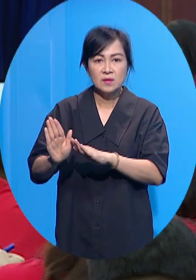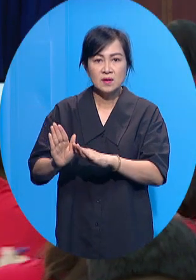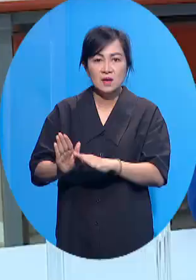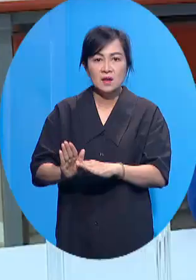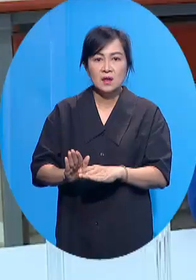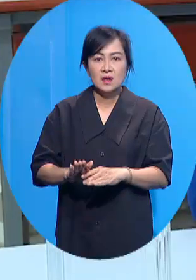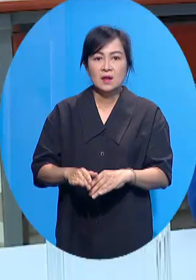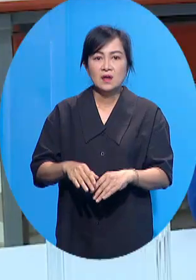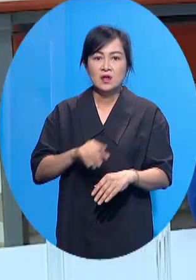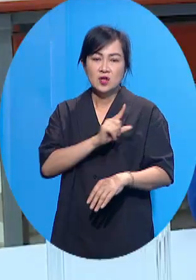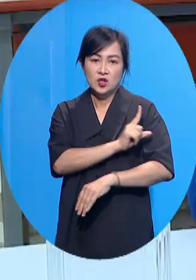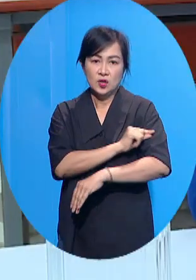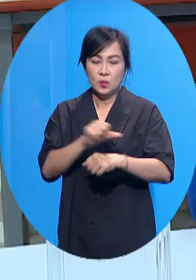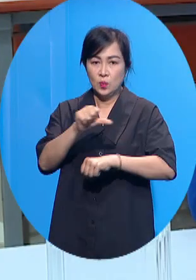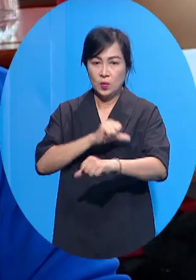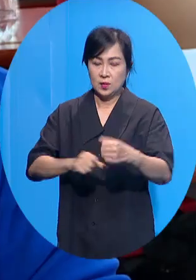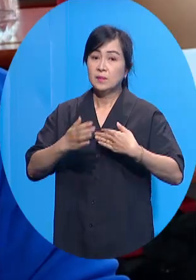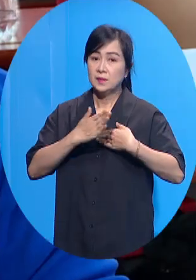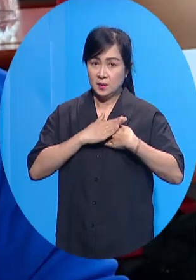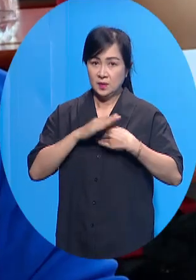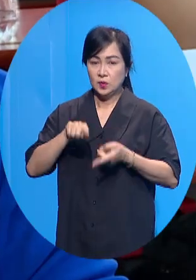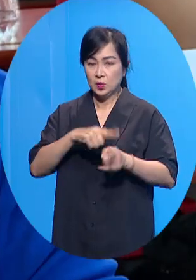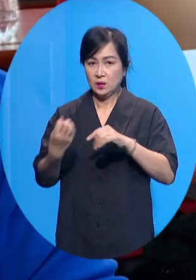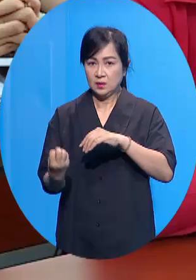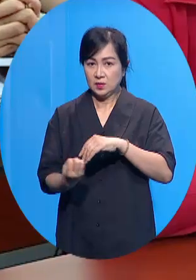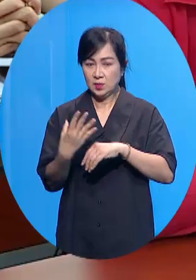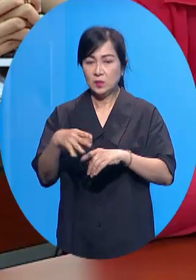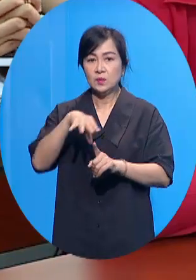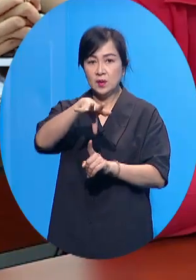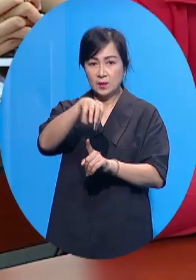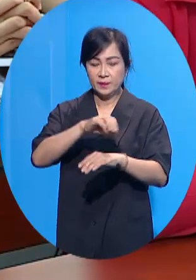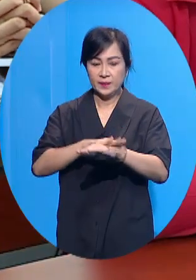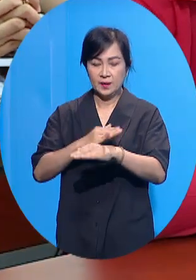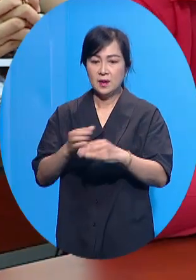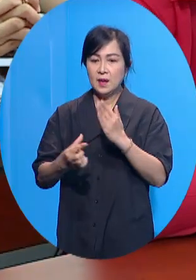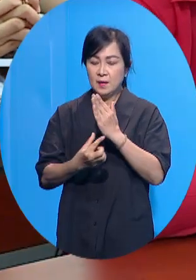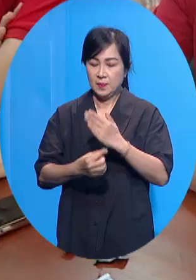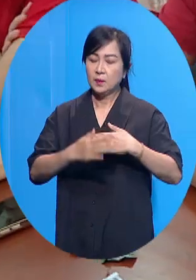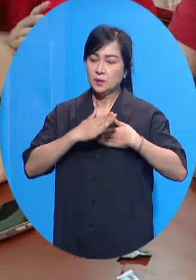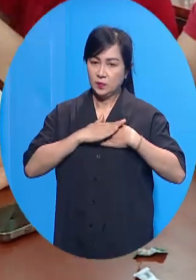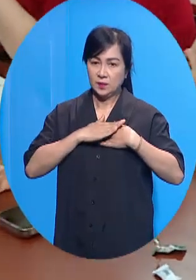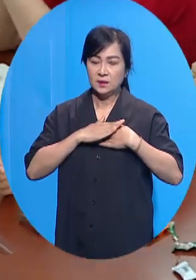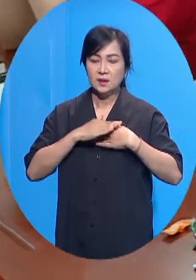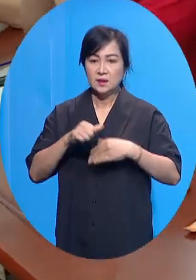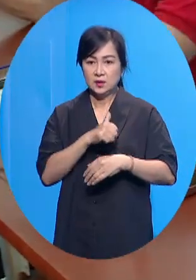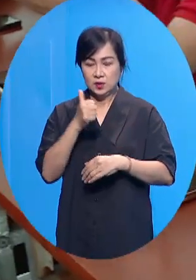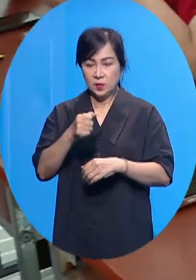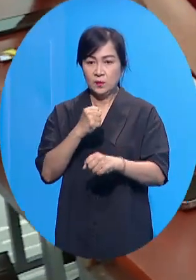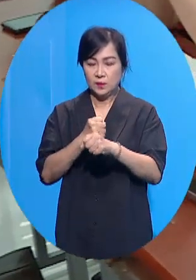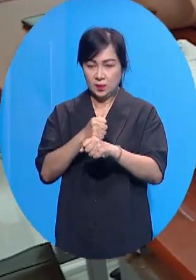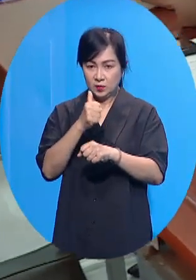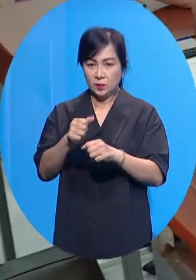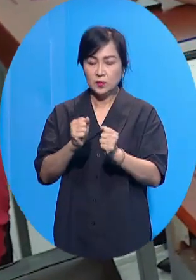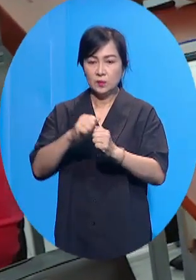cảnh giác các thủ đoạn lợi dụng trong hoạt động từ thiện chuyển đổi số trong truyền thông vận động hiến máu tình nguyện phong trào người tốt Việt Thiện